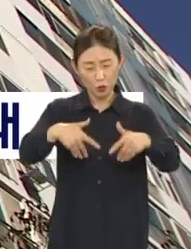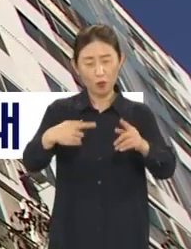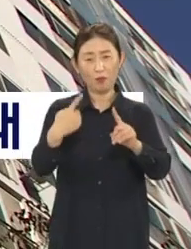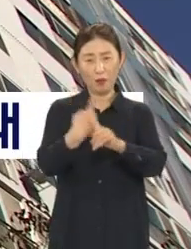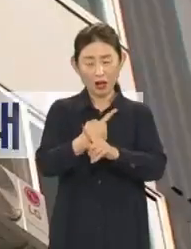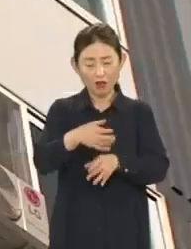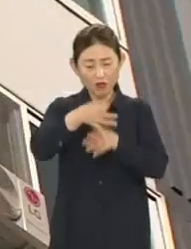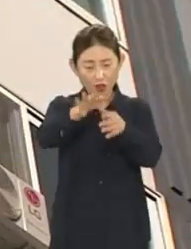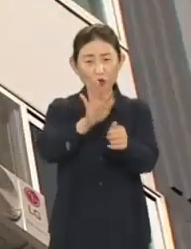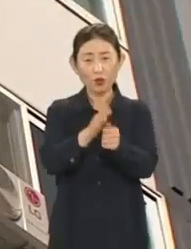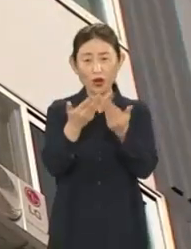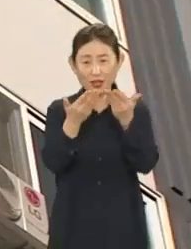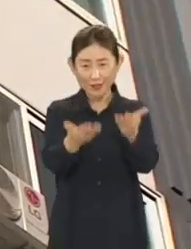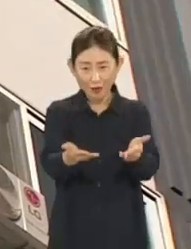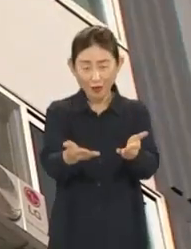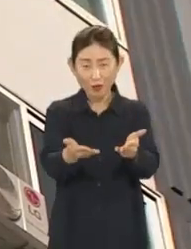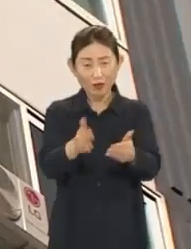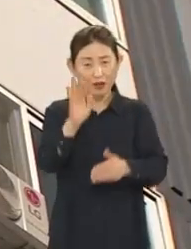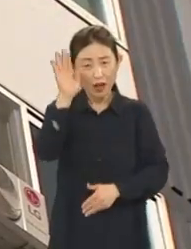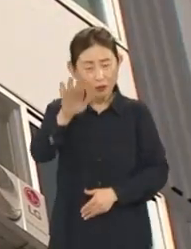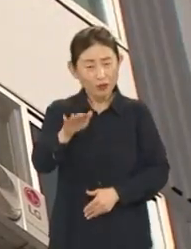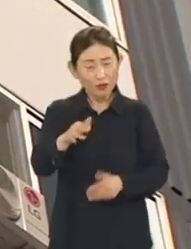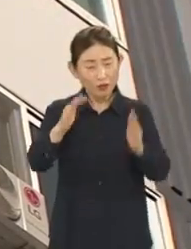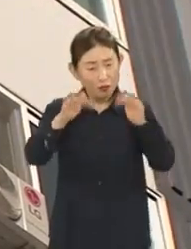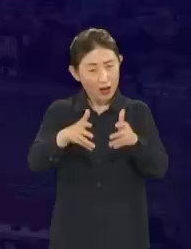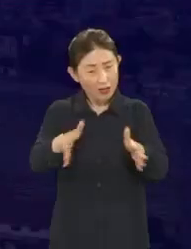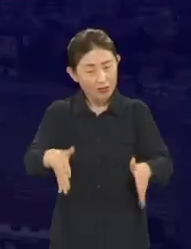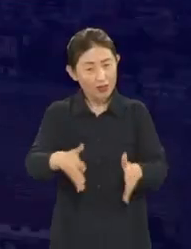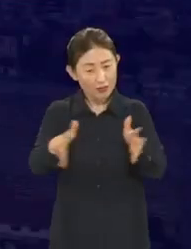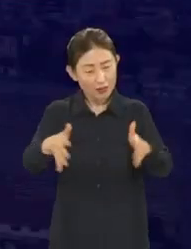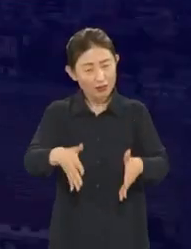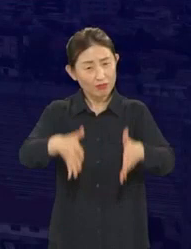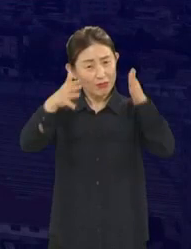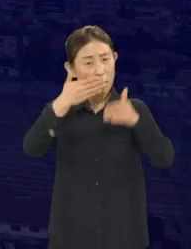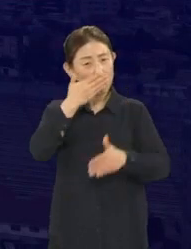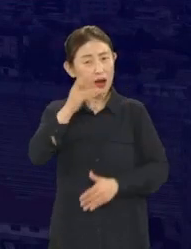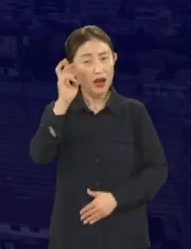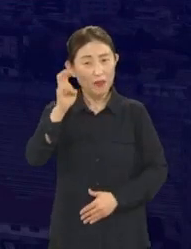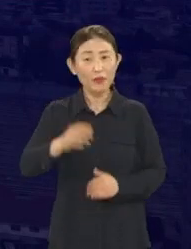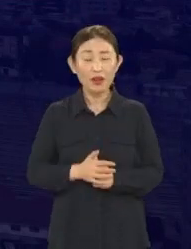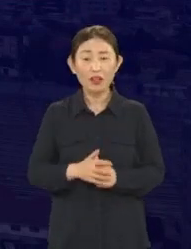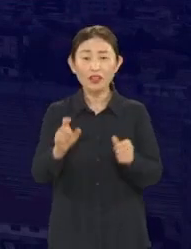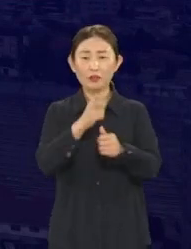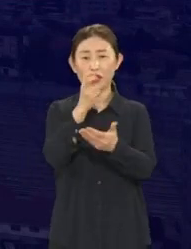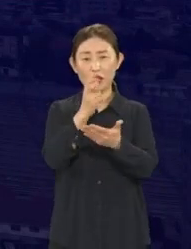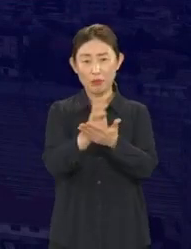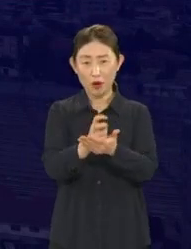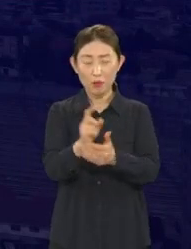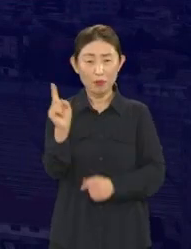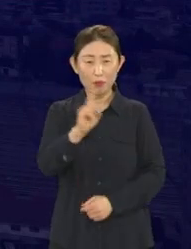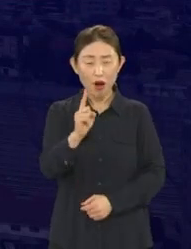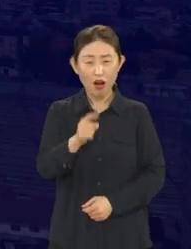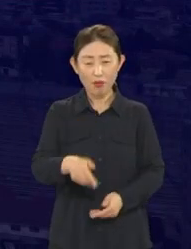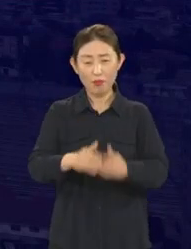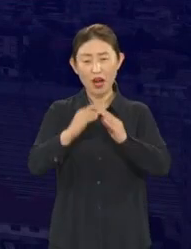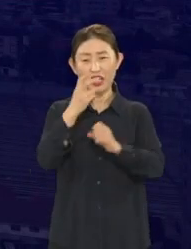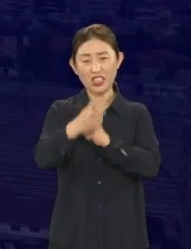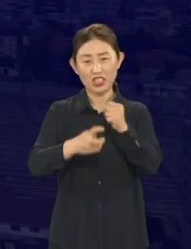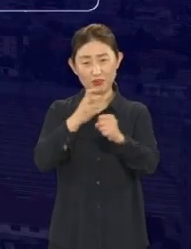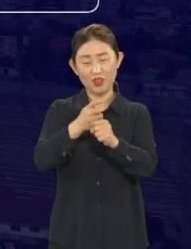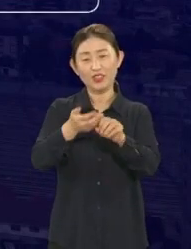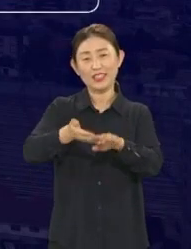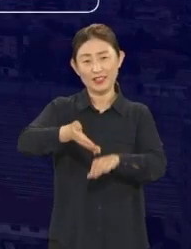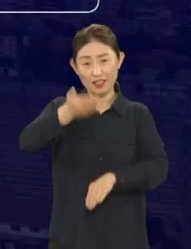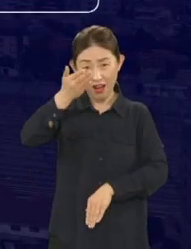주겠다고 밝히면서 돌파구가 마련될 전망입니다. 특별법 적용 대상은 택지 조성 20년이 지난 100만